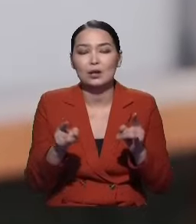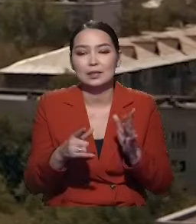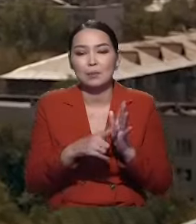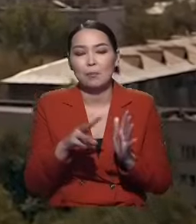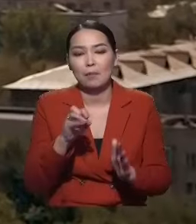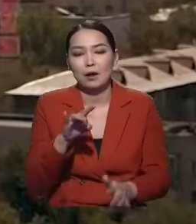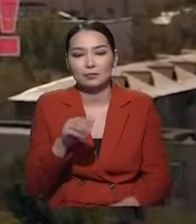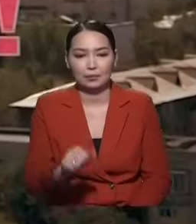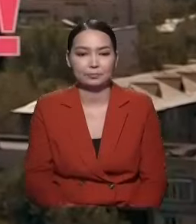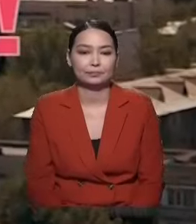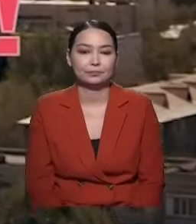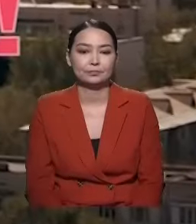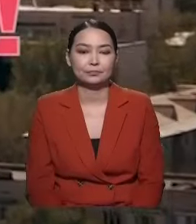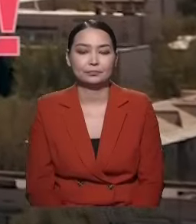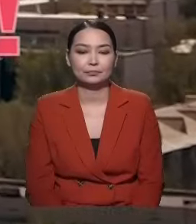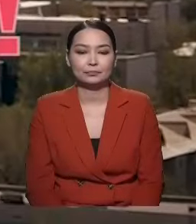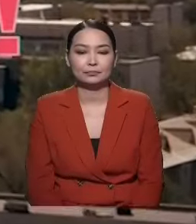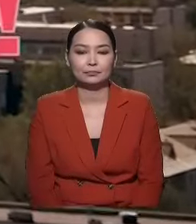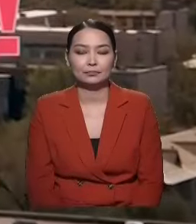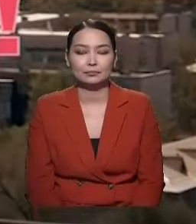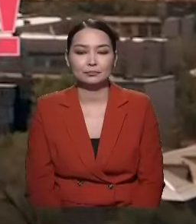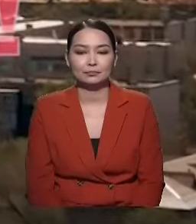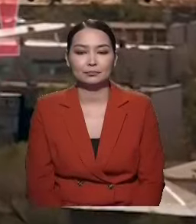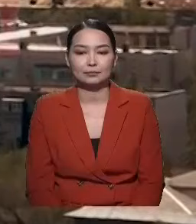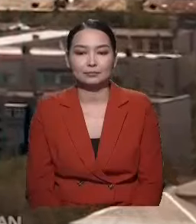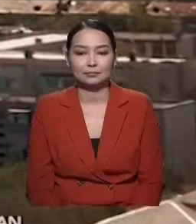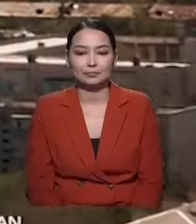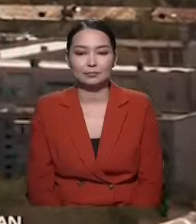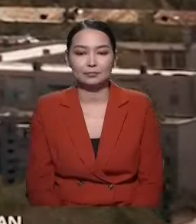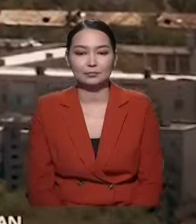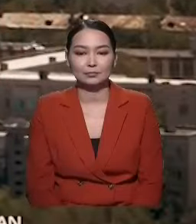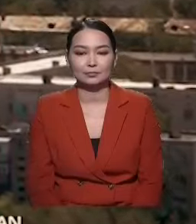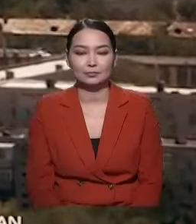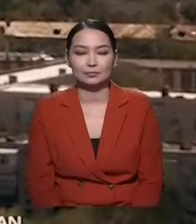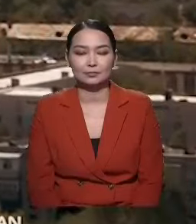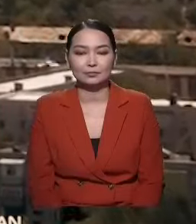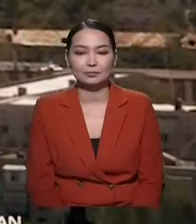марта. Анара Нуртазина, Асет Елимбаев, Астана Таймс, Алматы.